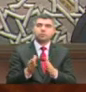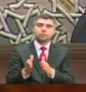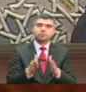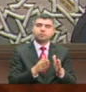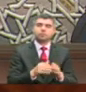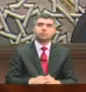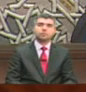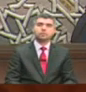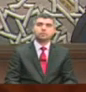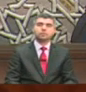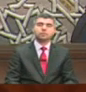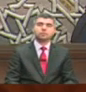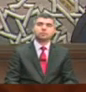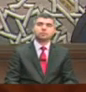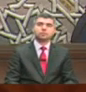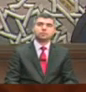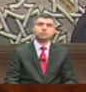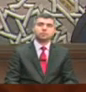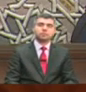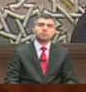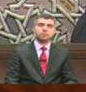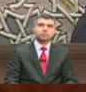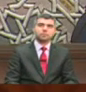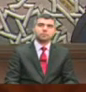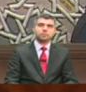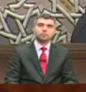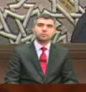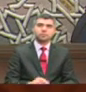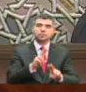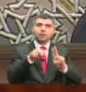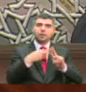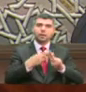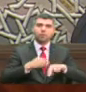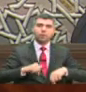مواكبة. محترمة، شكرا سيد الوزير. في ثواني،